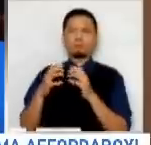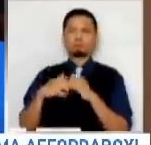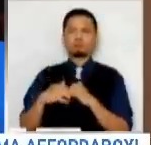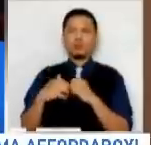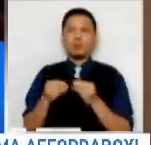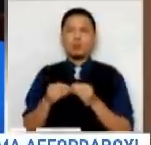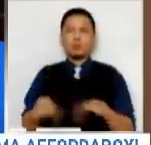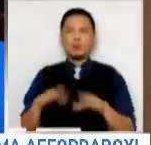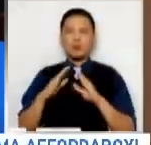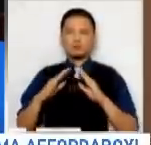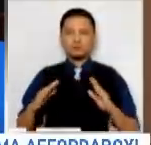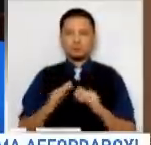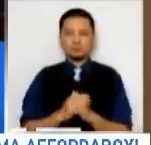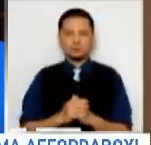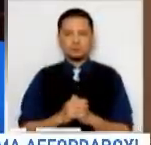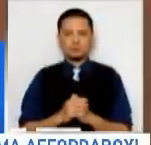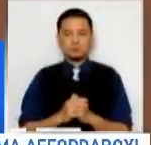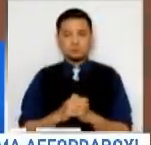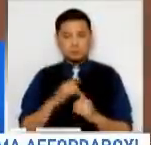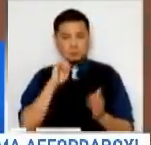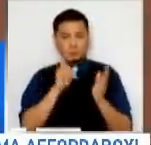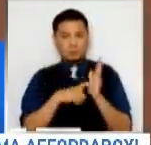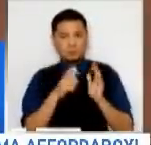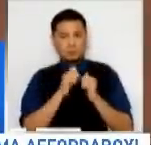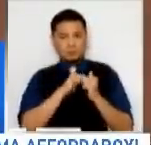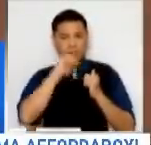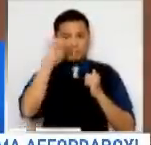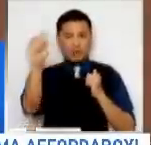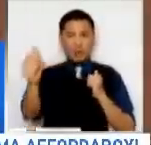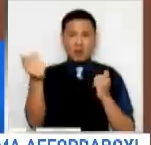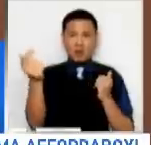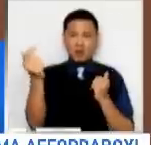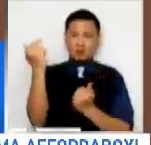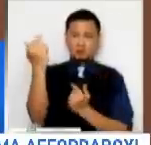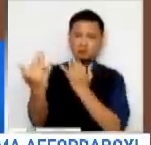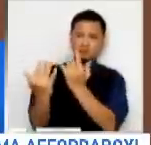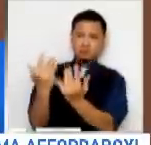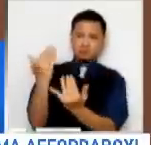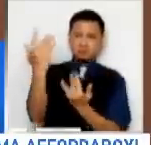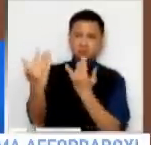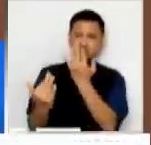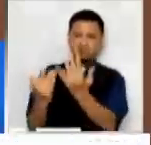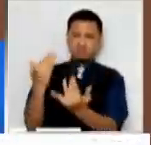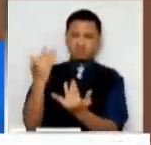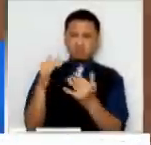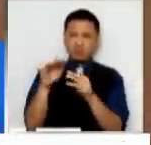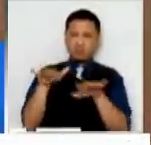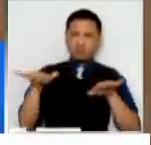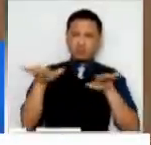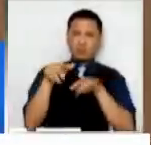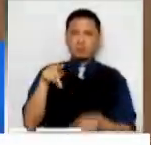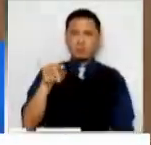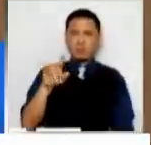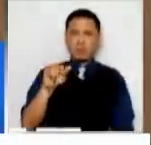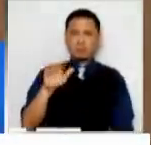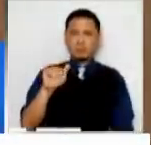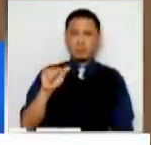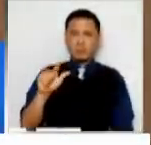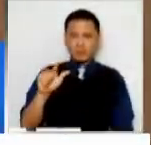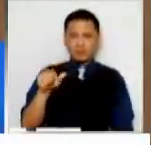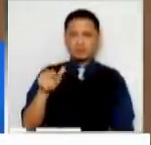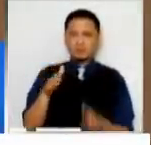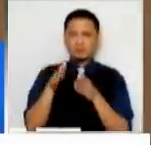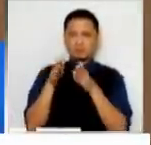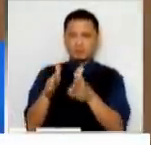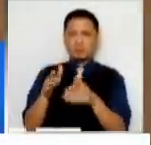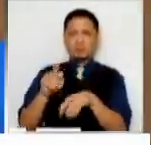Mula sa malayo, kita na ang lagablab ng apoy na tumupok sa ilang bahay sa Pilapil Street, Dagupan, Tondo, Maynila. Bandang alauna kaninang madaling